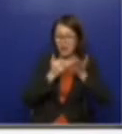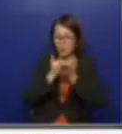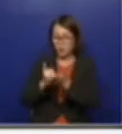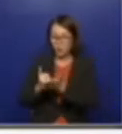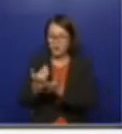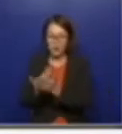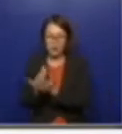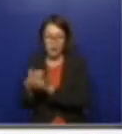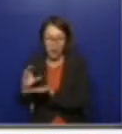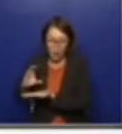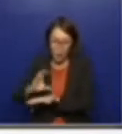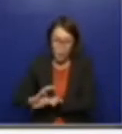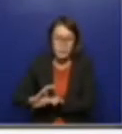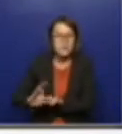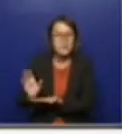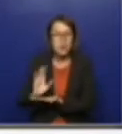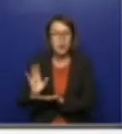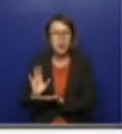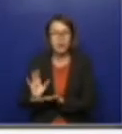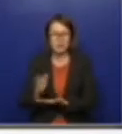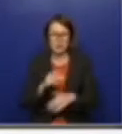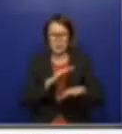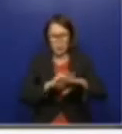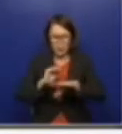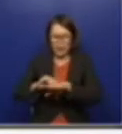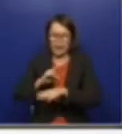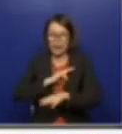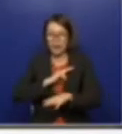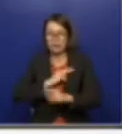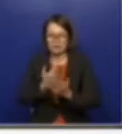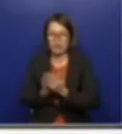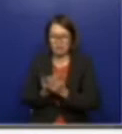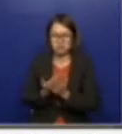ถ้าเขาต้องการเชิญชวนเองเขาต้องใช้งบประมาณนะครับ